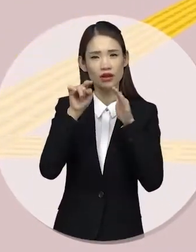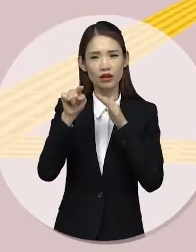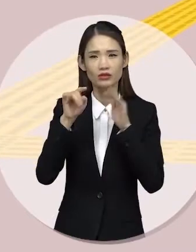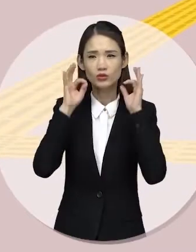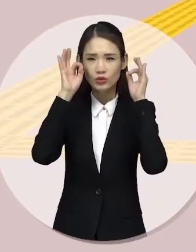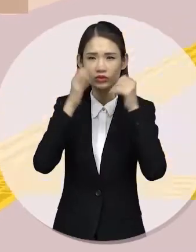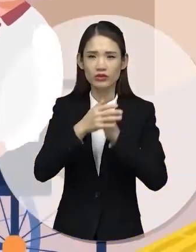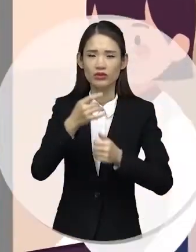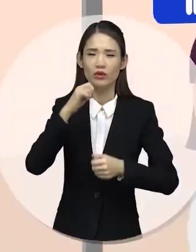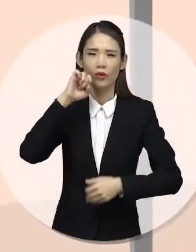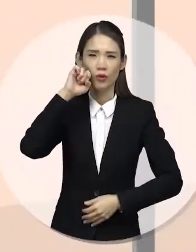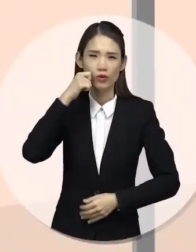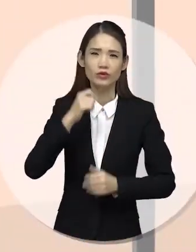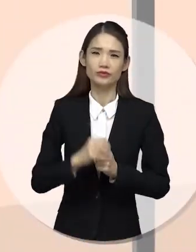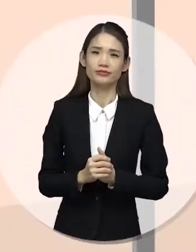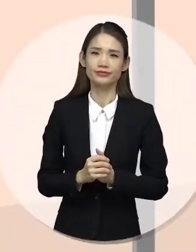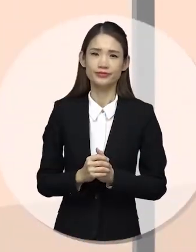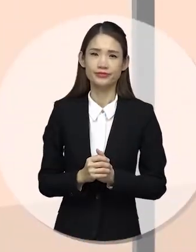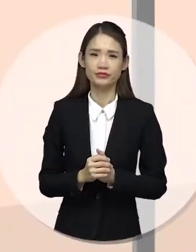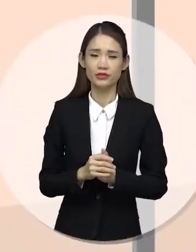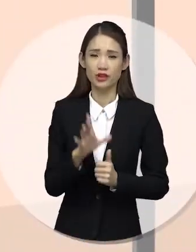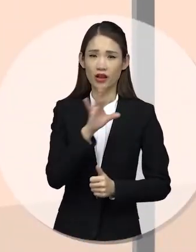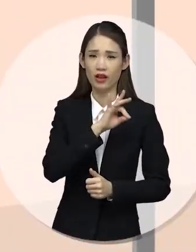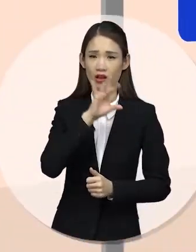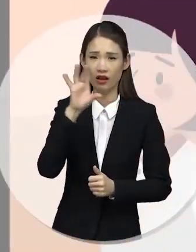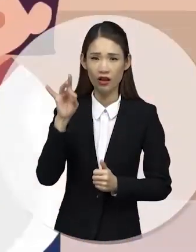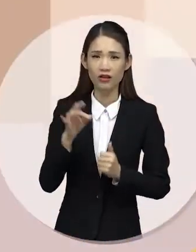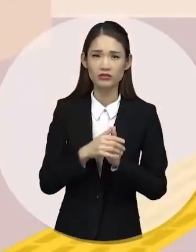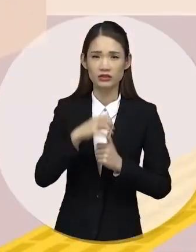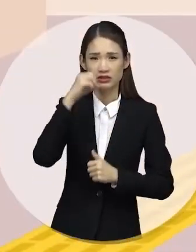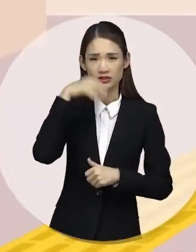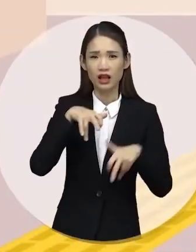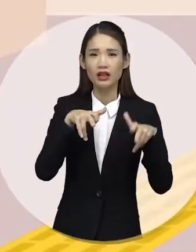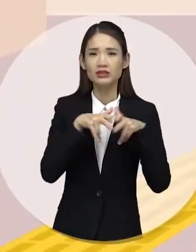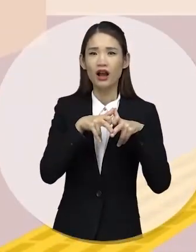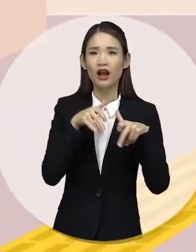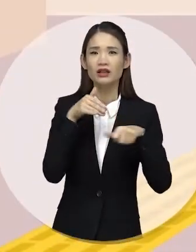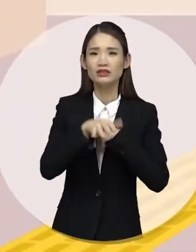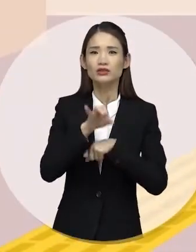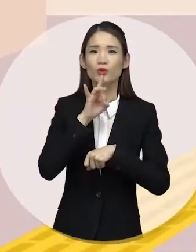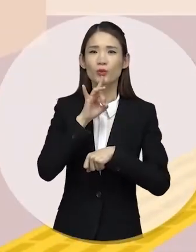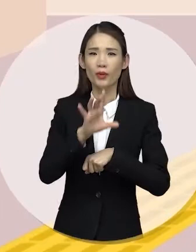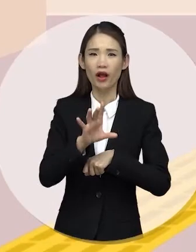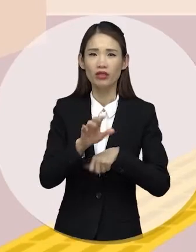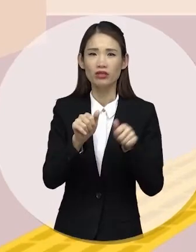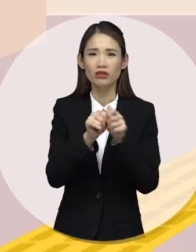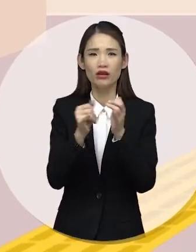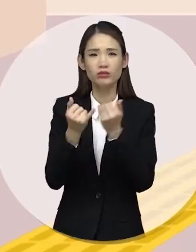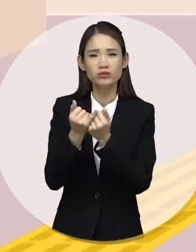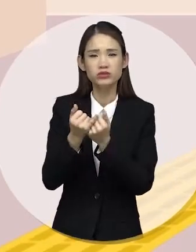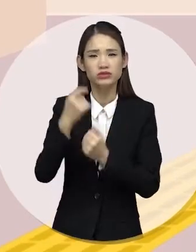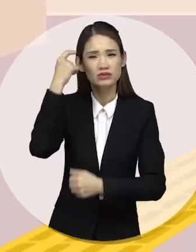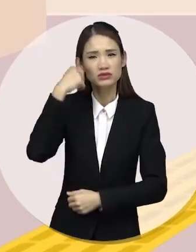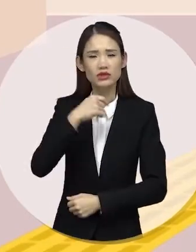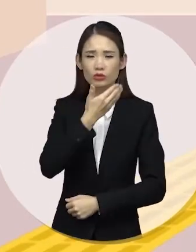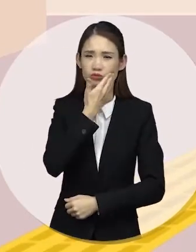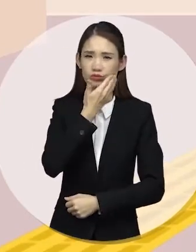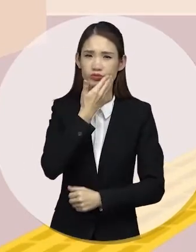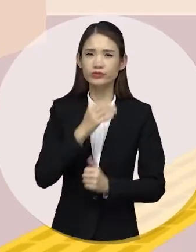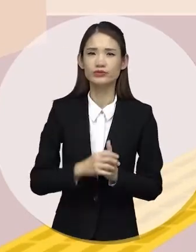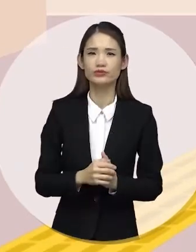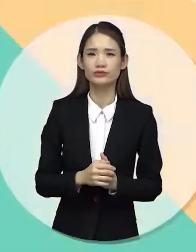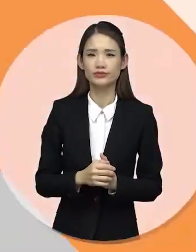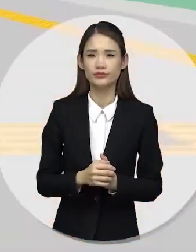늘 노력하지만 쉽지가 않네요. 어쩔 땐 그저 장애인 화장실이 있다는 것만으로 안도를 느끼기도